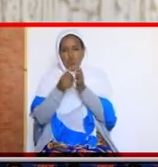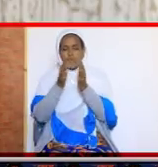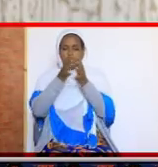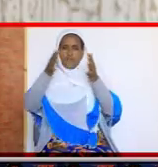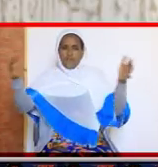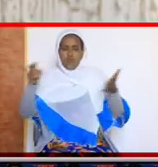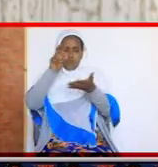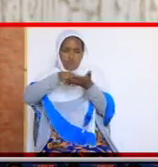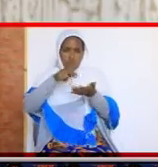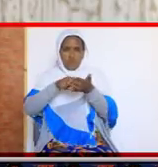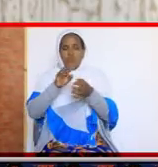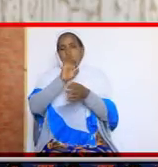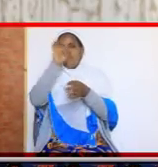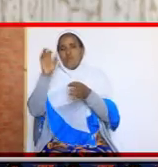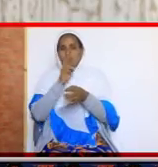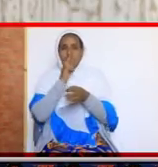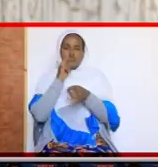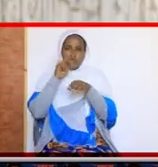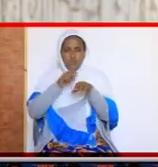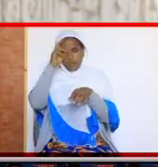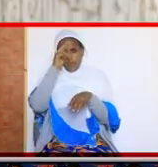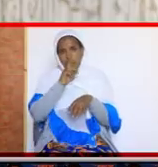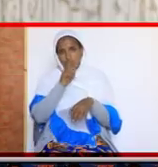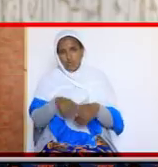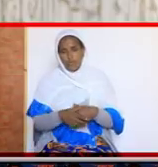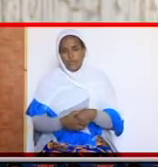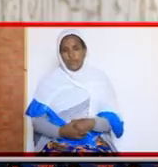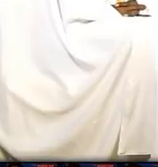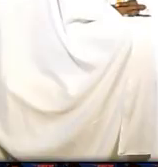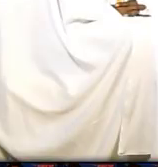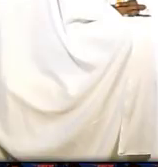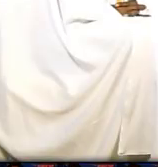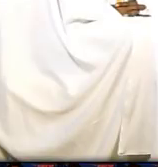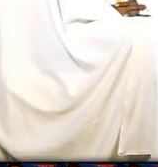ስብከተ ወንጌሉ፣ ንባባቱ ሁሉ በሰፊው የሚነበቡት ኦሪቱ፣ አዲሳቱ በዚህ ጊዜ ነው ማለት